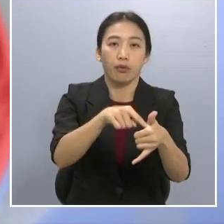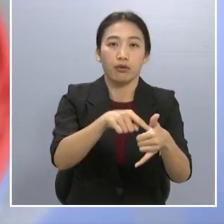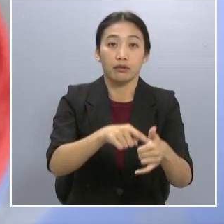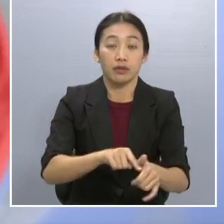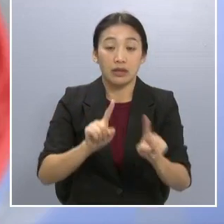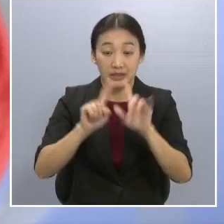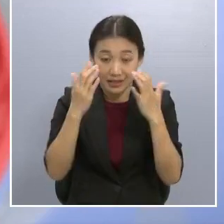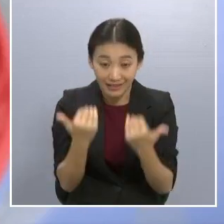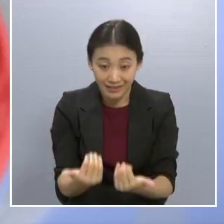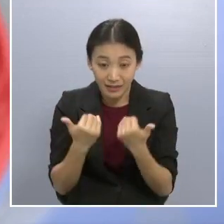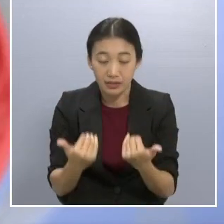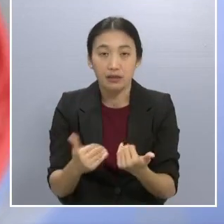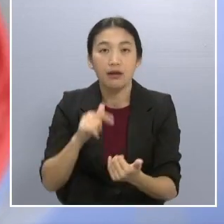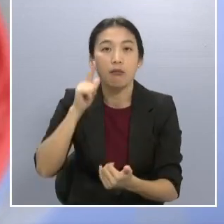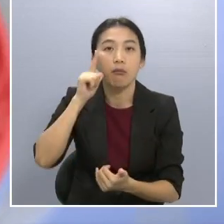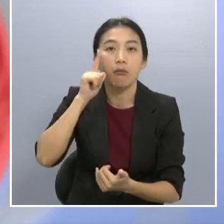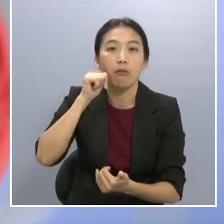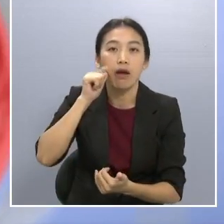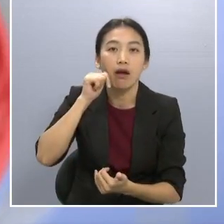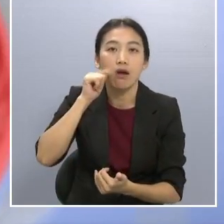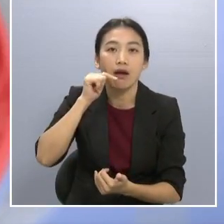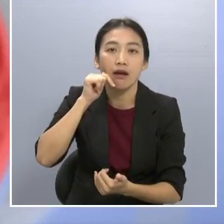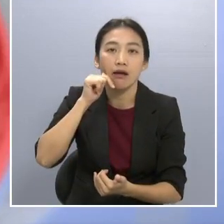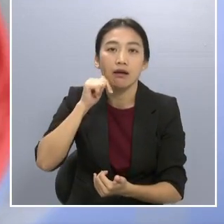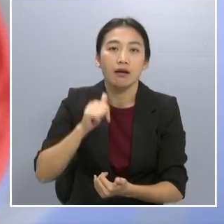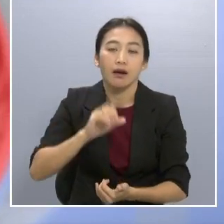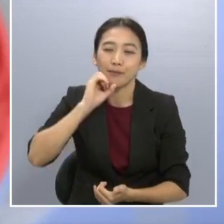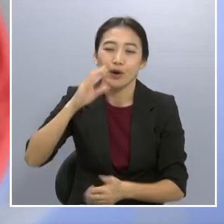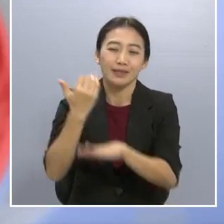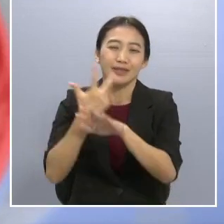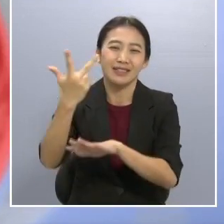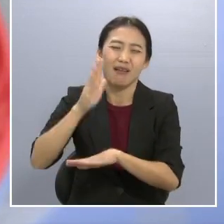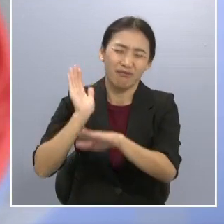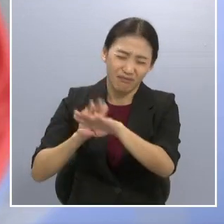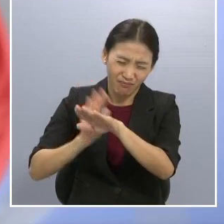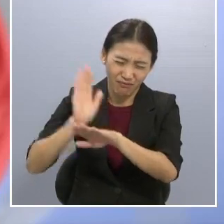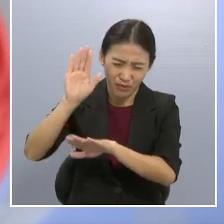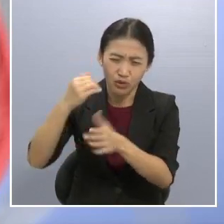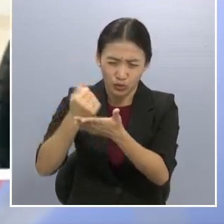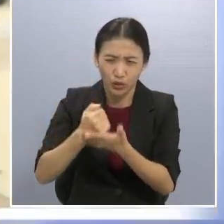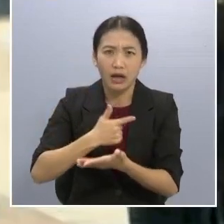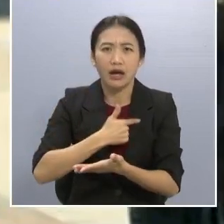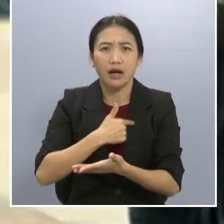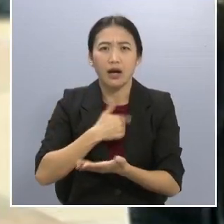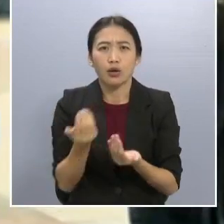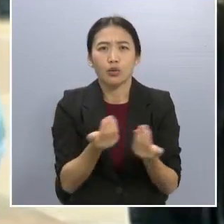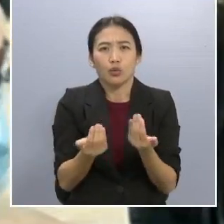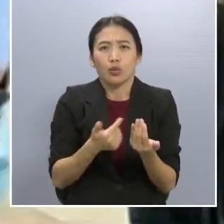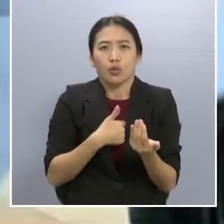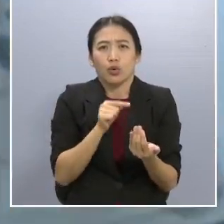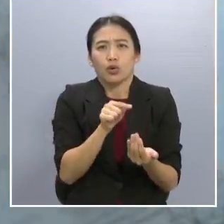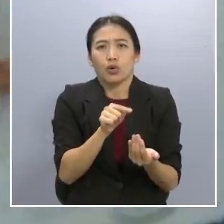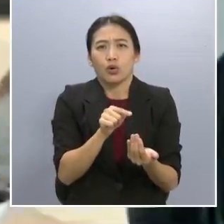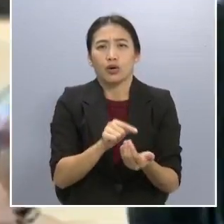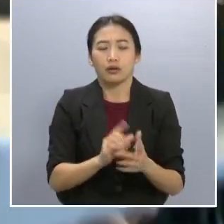รื่องนี้เนี่ยไม่ขยับเลย 5เดือนแล้ว 5เดือนแล้วฮะคุณผู้ชมครับไม่ขยับเลยนะฮะเรื่องนี้ครับแม่ของน้องโชคนะ